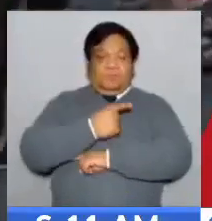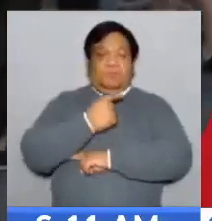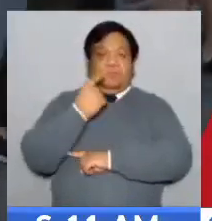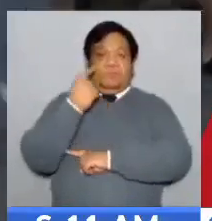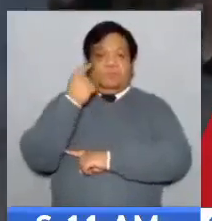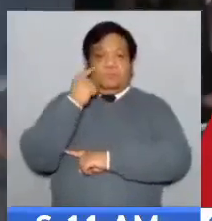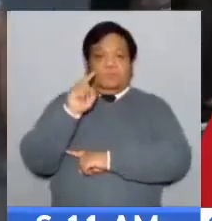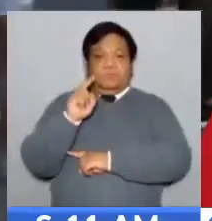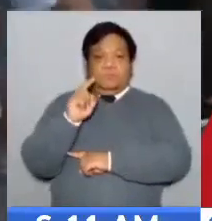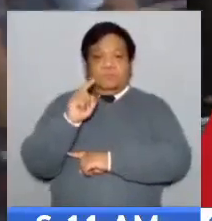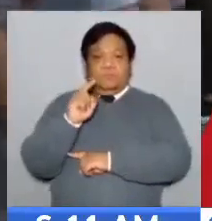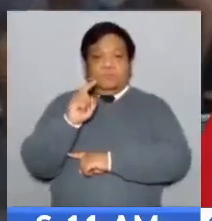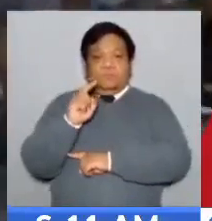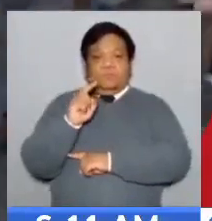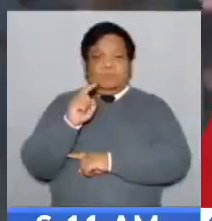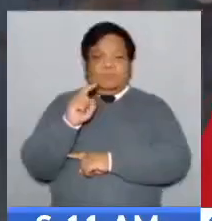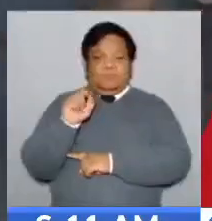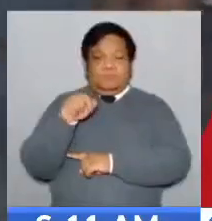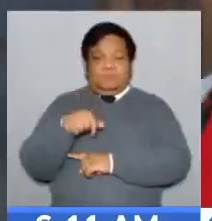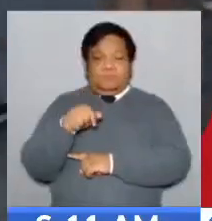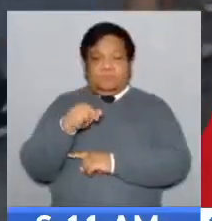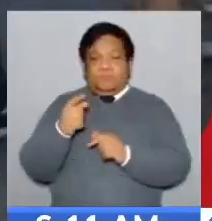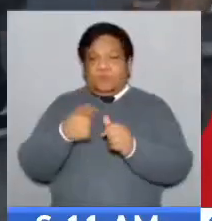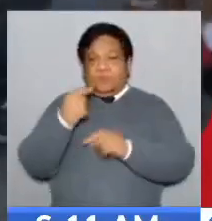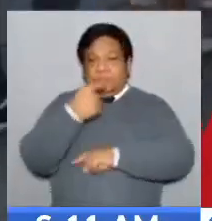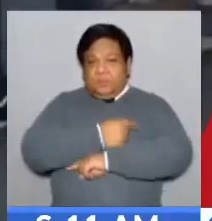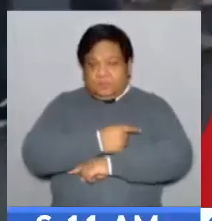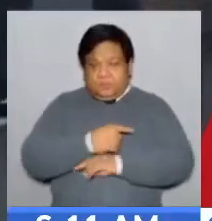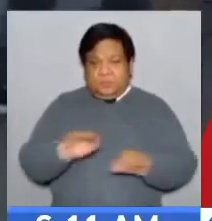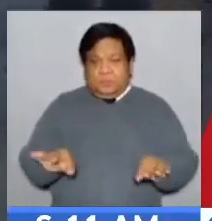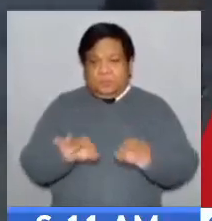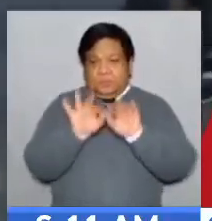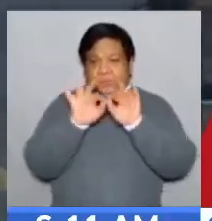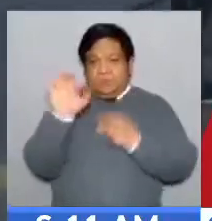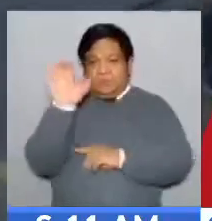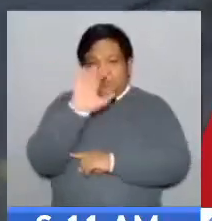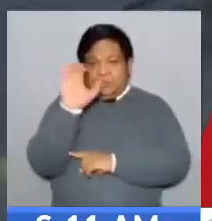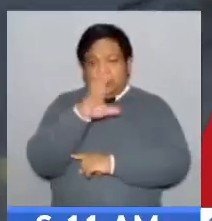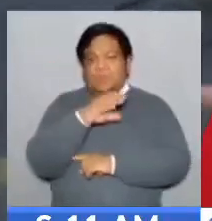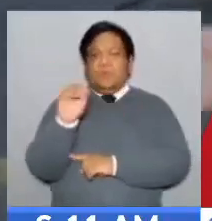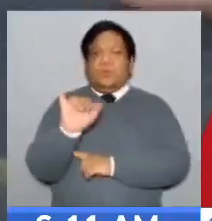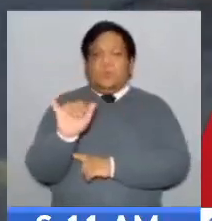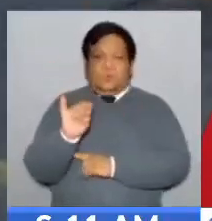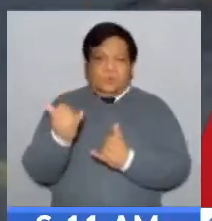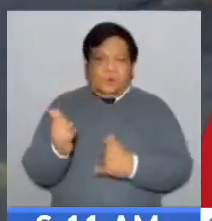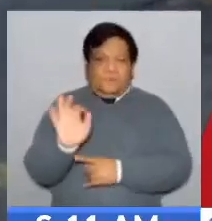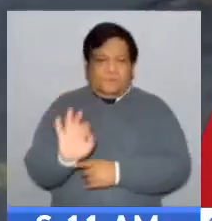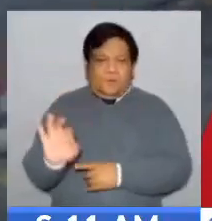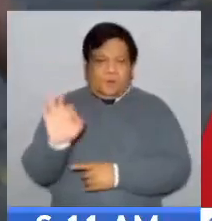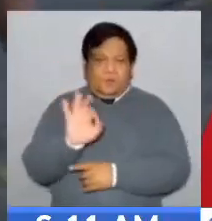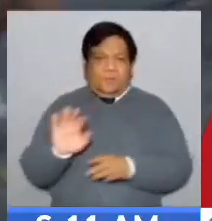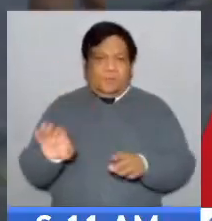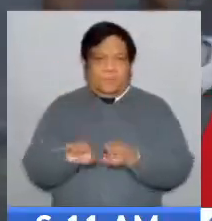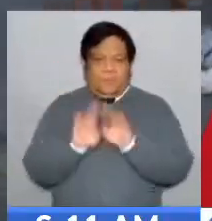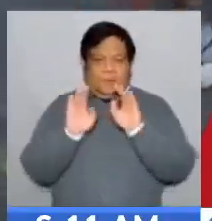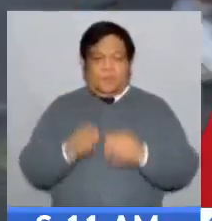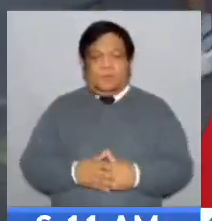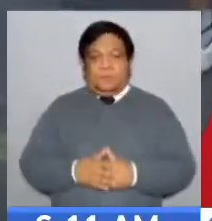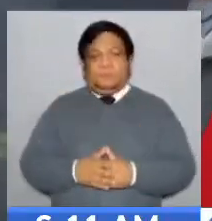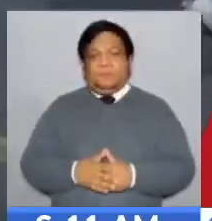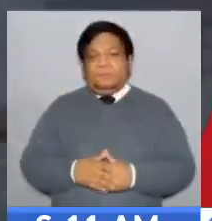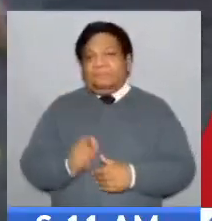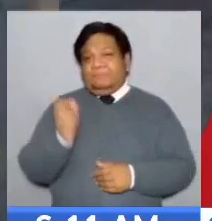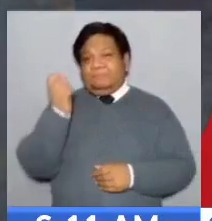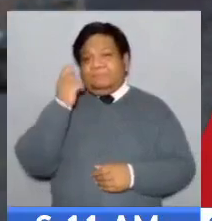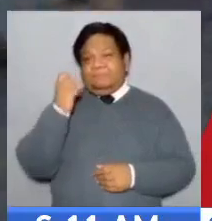Biyernes din po ngayon at siyempre, ilang araw na lamang ay Pasko na, kaya naman po yung mga kababayan natin, talagang lalong-lalo na ho yung mga namamanata,